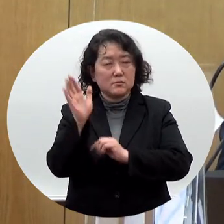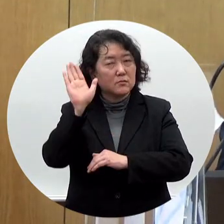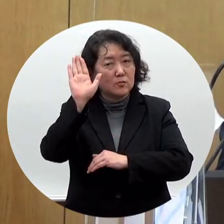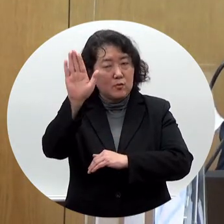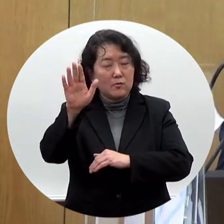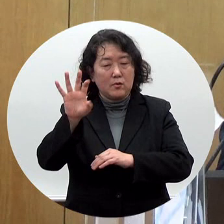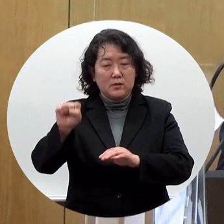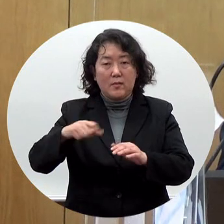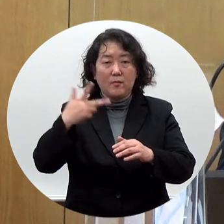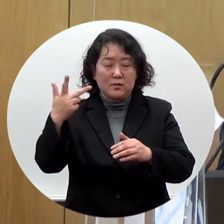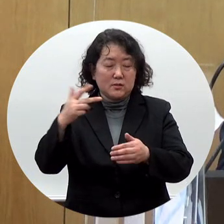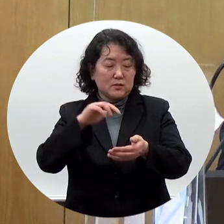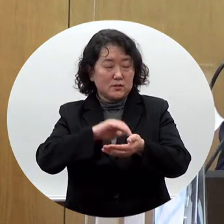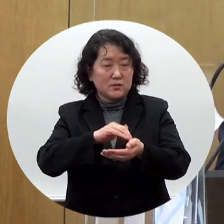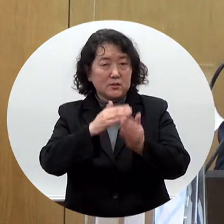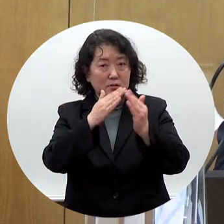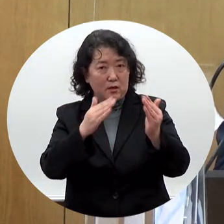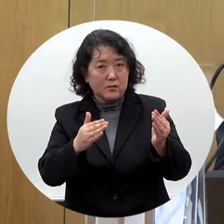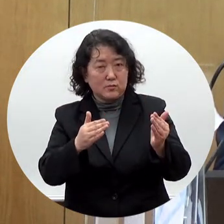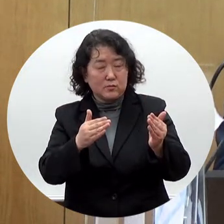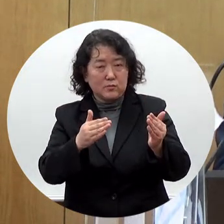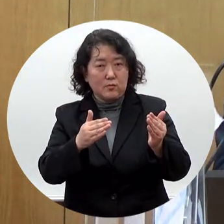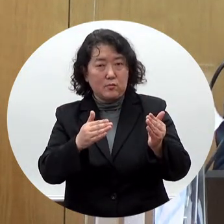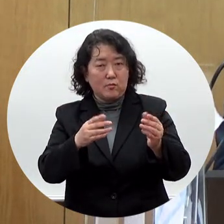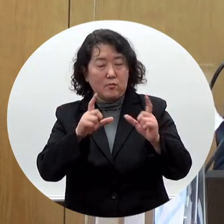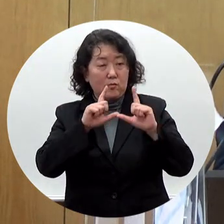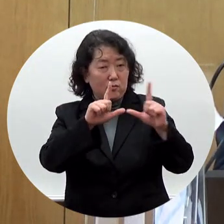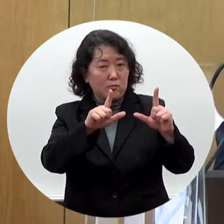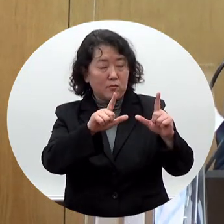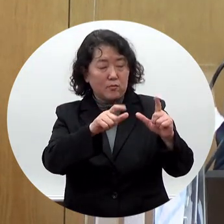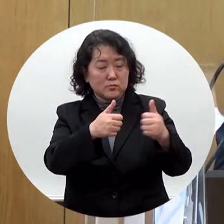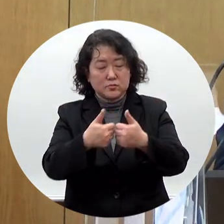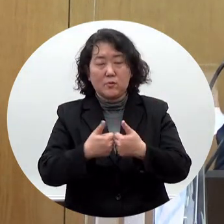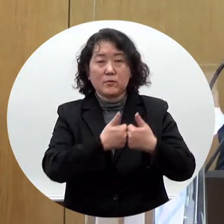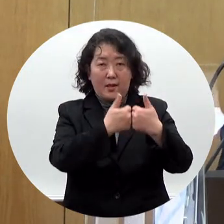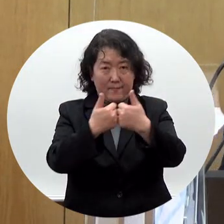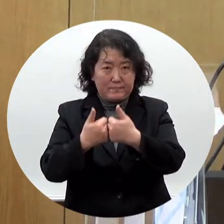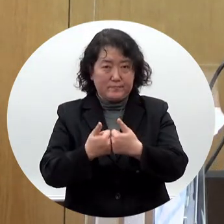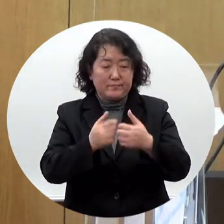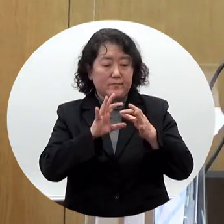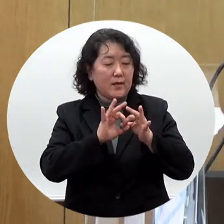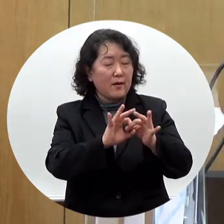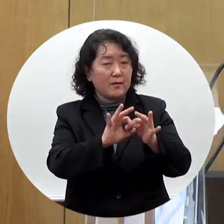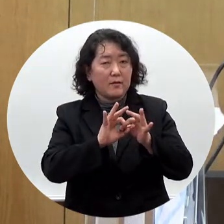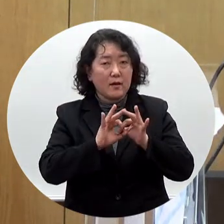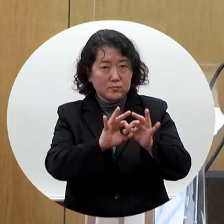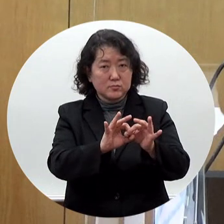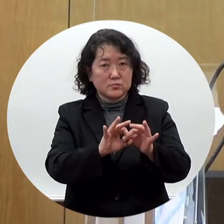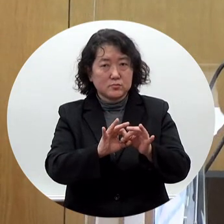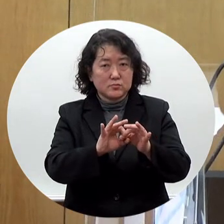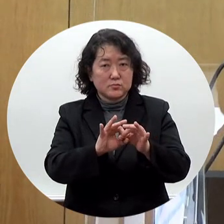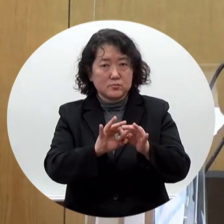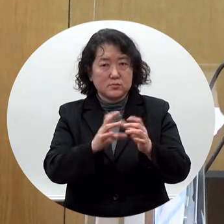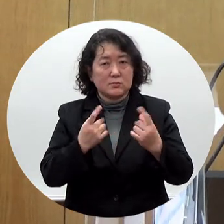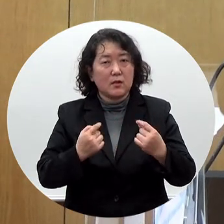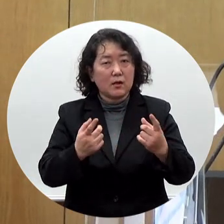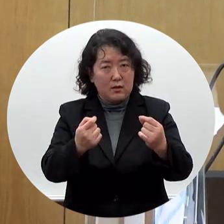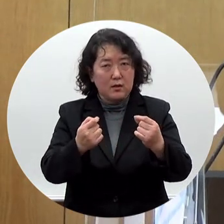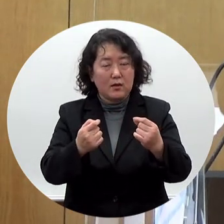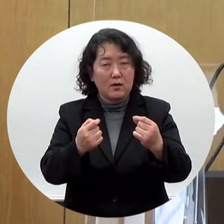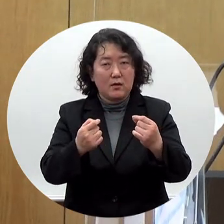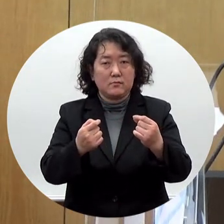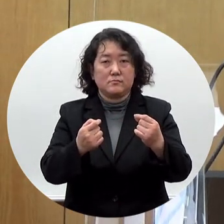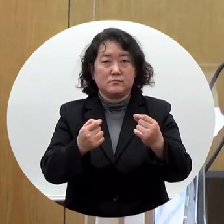後、今治市医師会とも報告、あるいは相談、 減額をさせていただきながら、もと